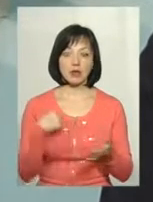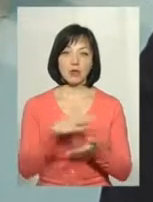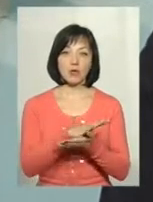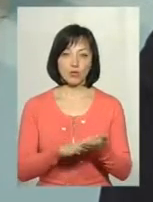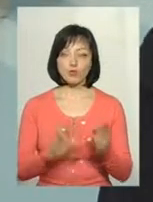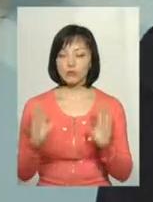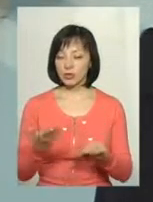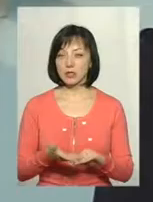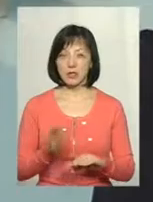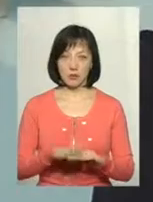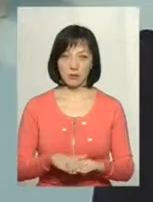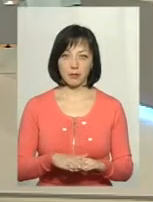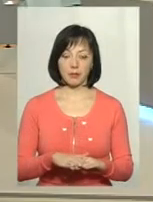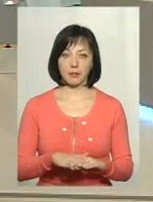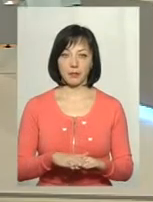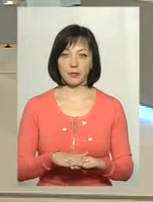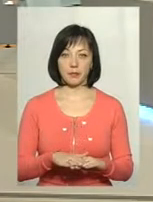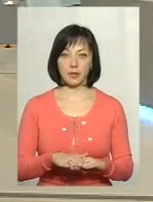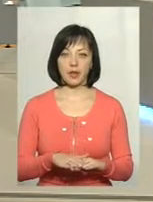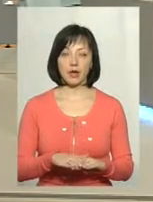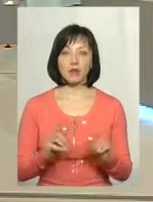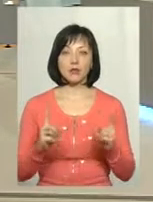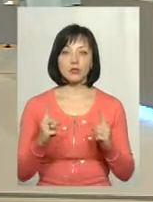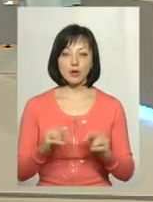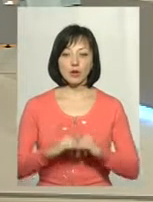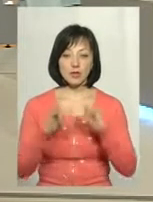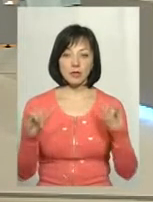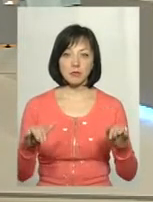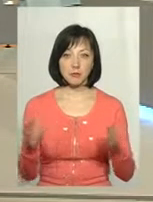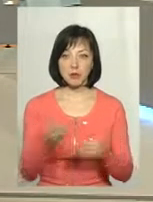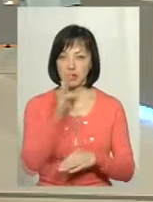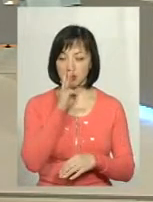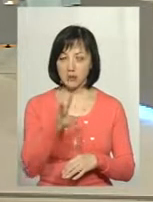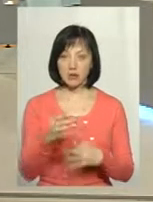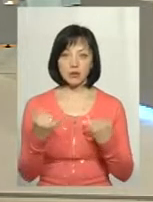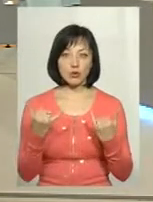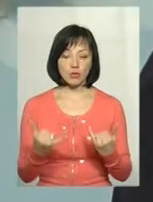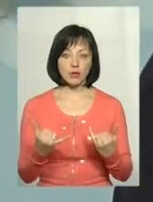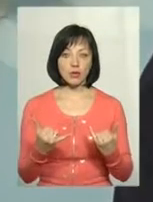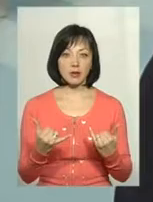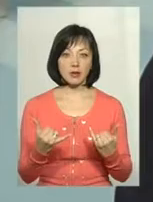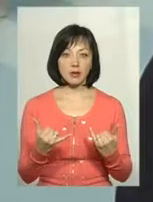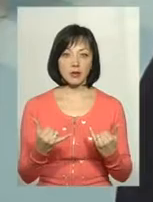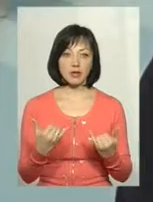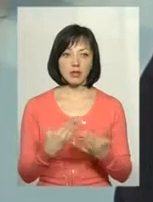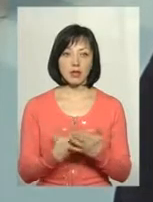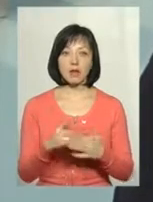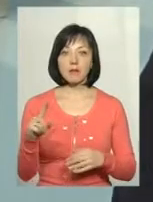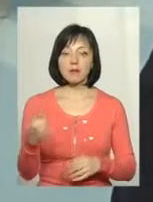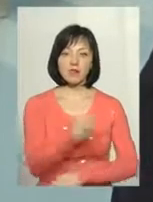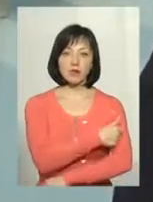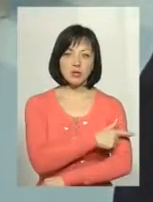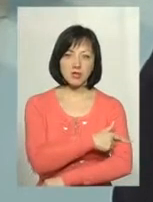буде складним, тому що виросла мінімальна заробітна платня. Сьогодні в нас, і якщо взяти первинну